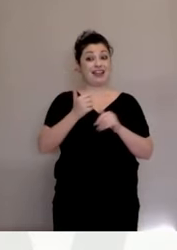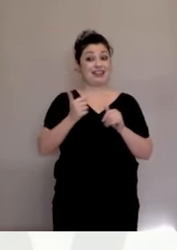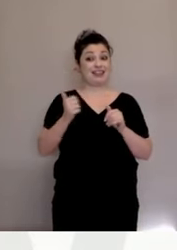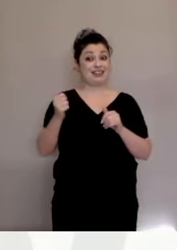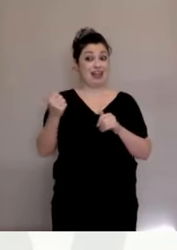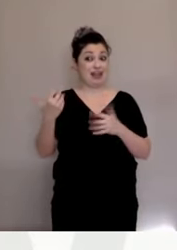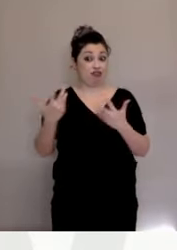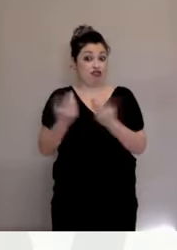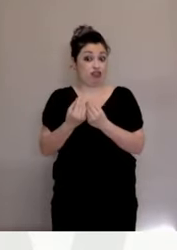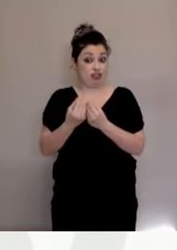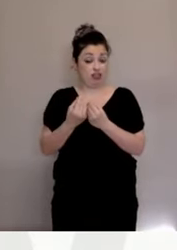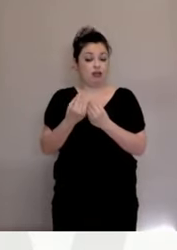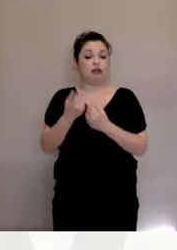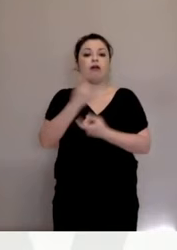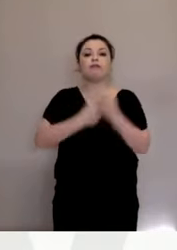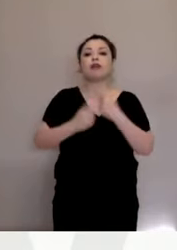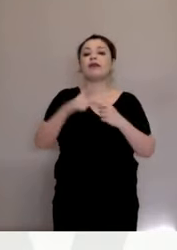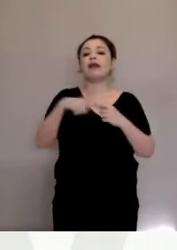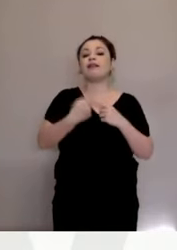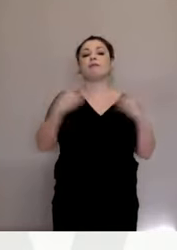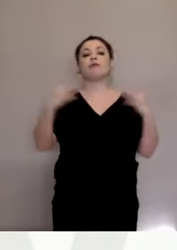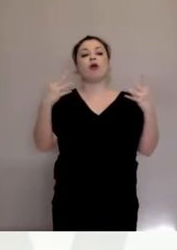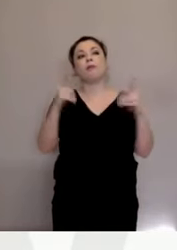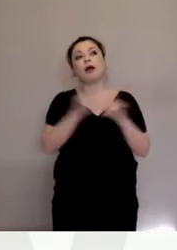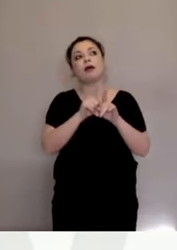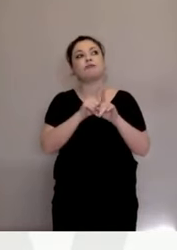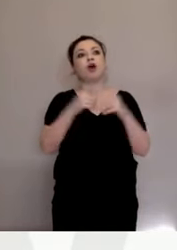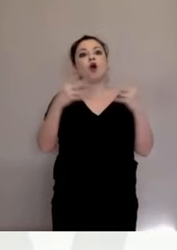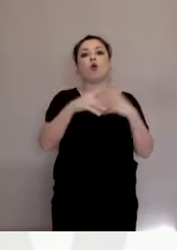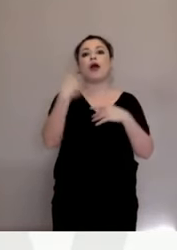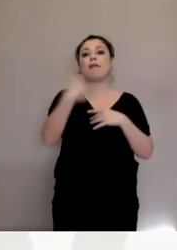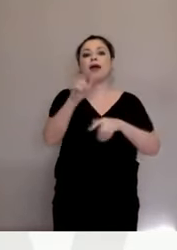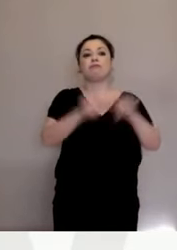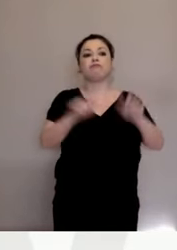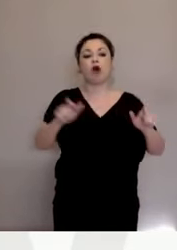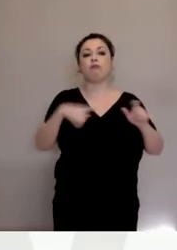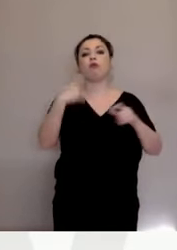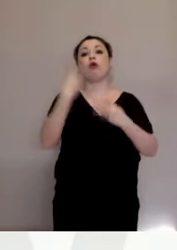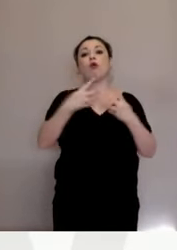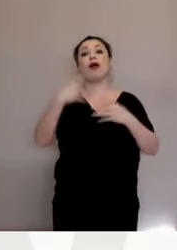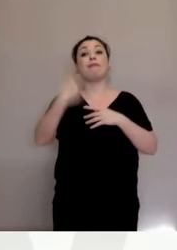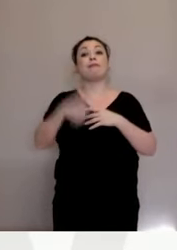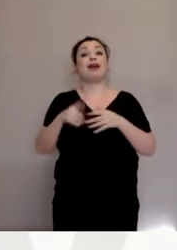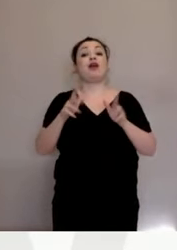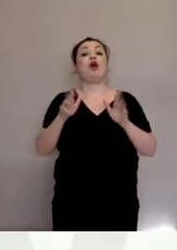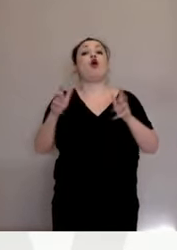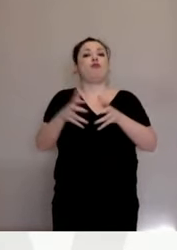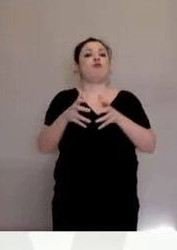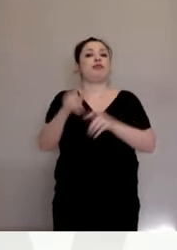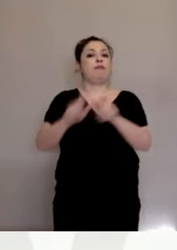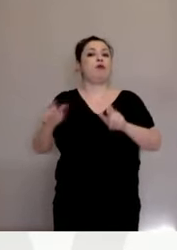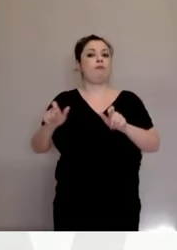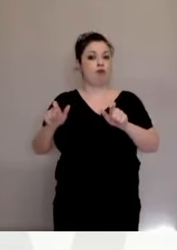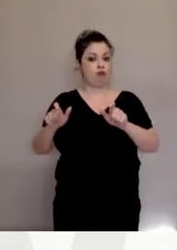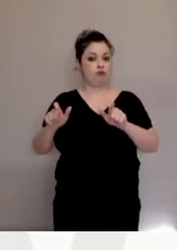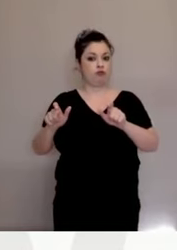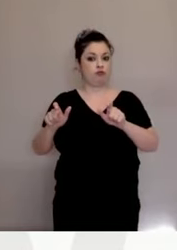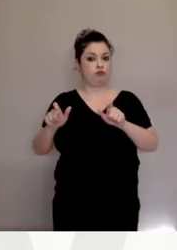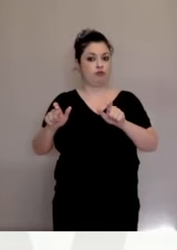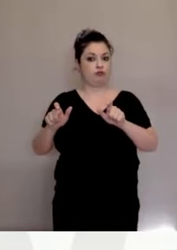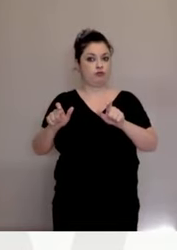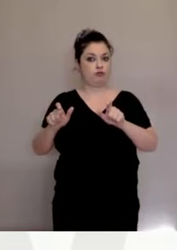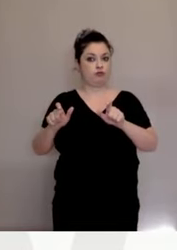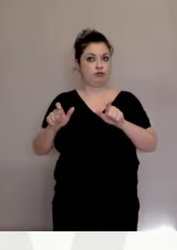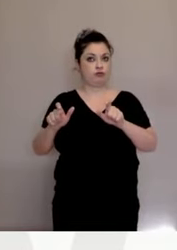solo in la guerra per il popolo e per la comunità del popolo. In